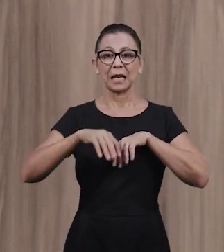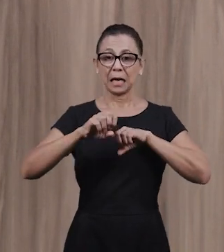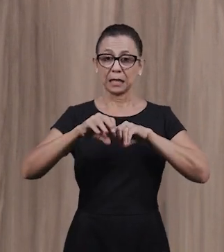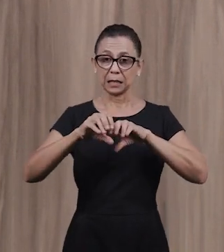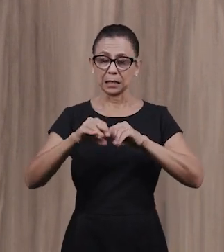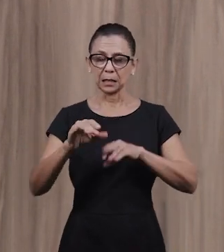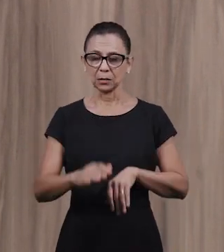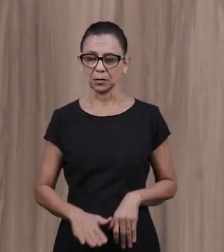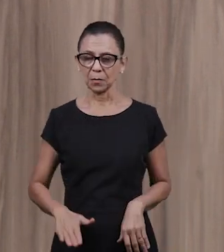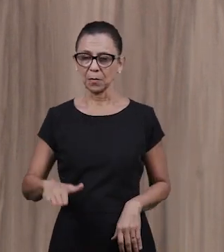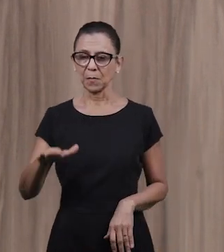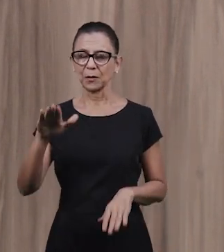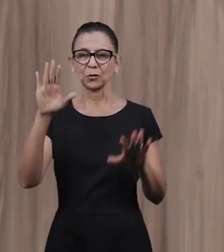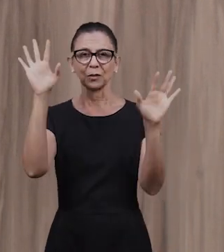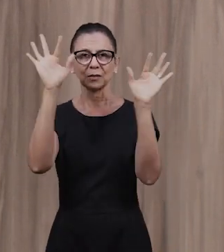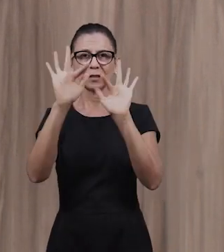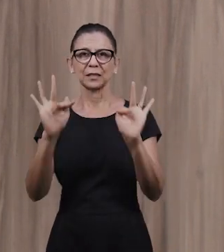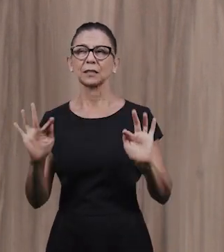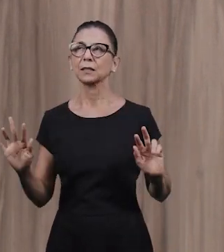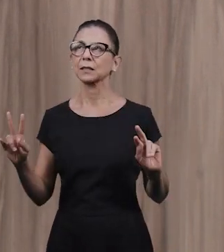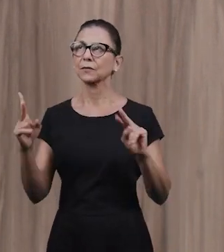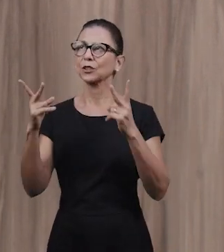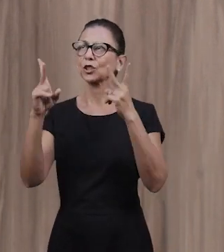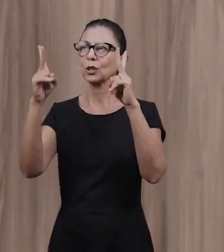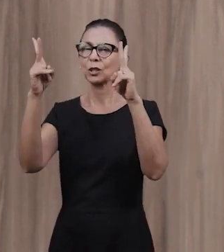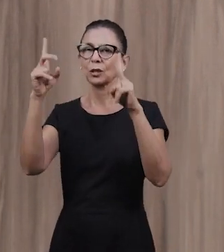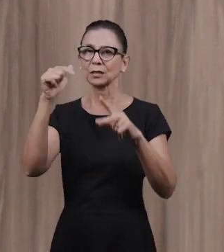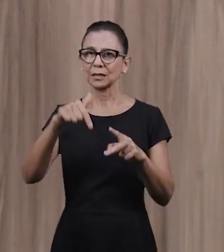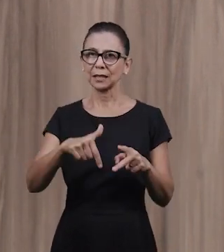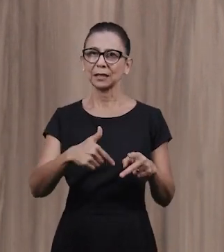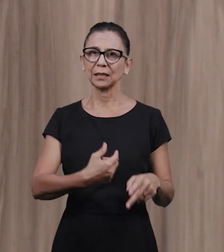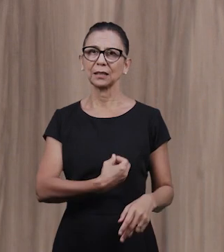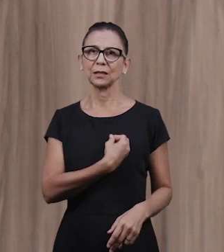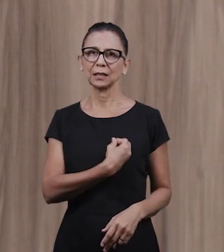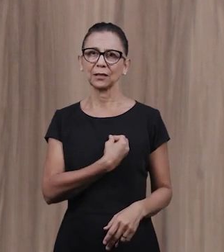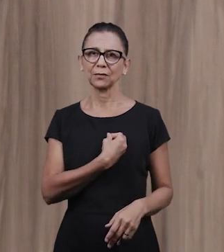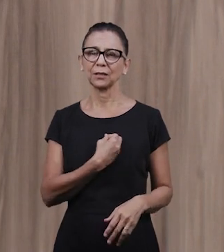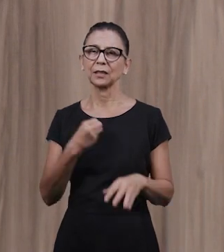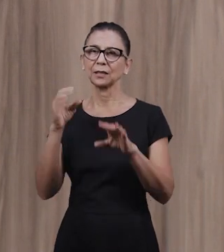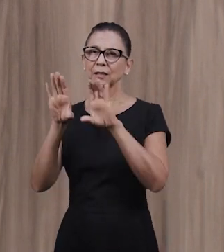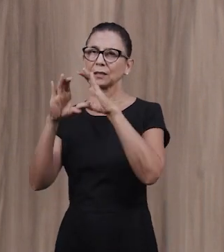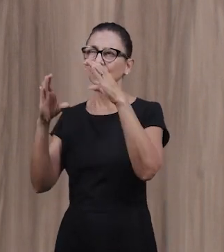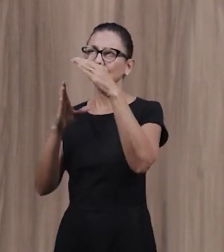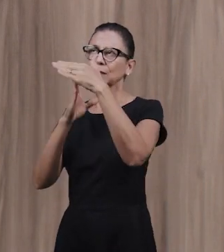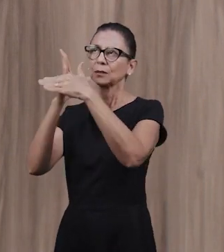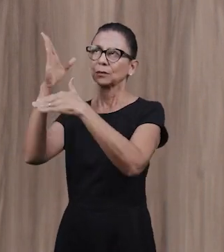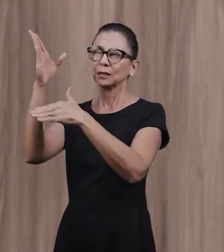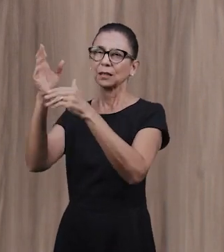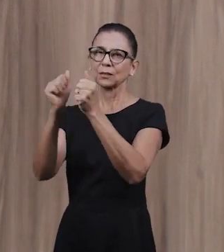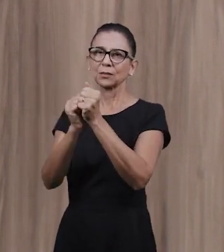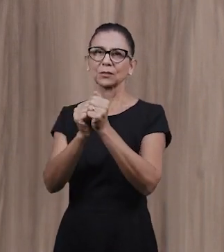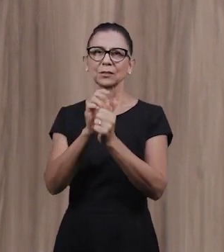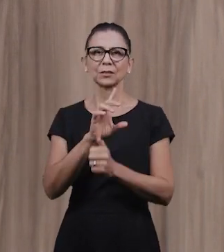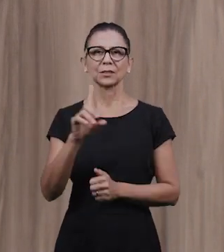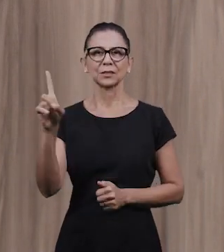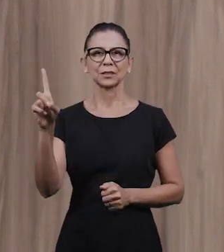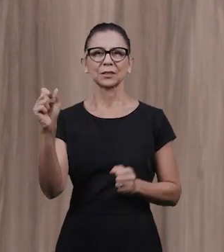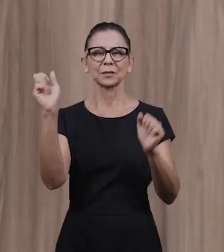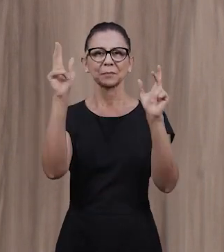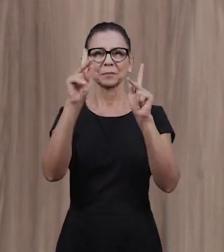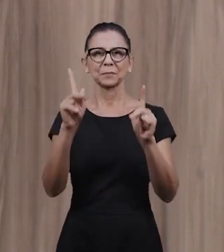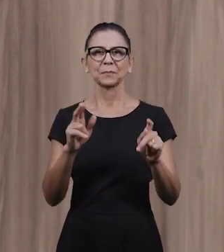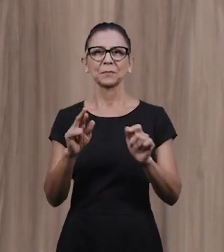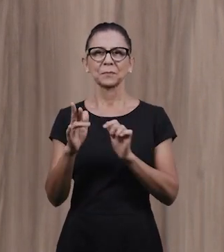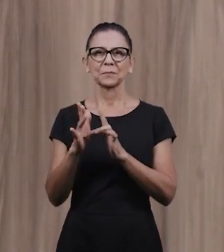instruant à être des personnes heureuses et victorieuses dans cette vie et après l'éternité avec